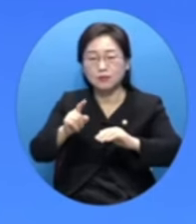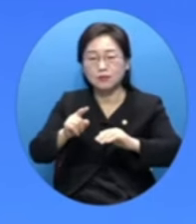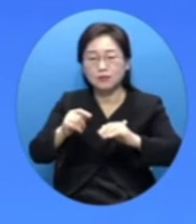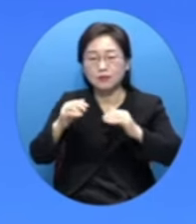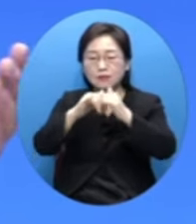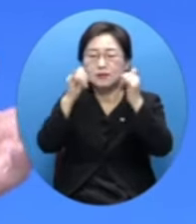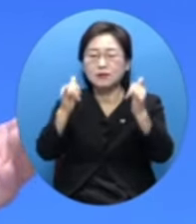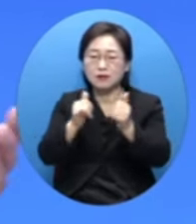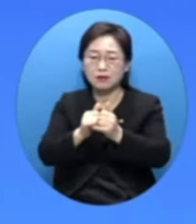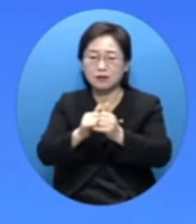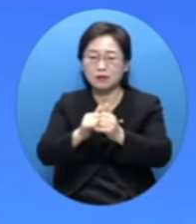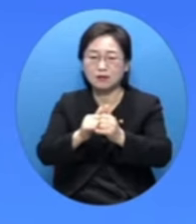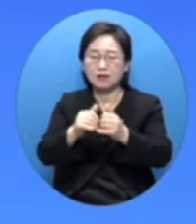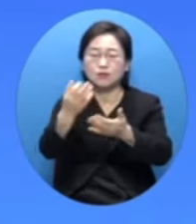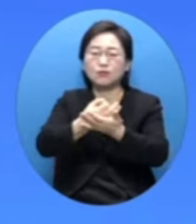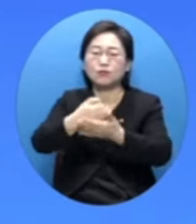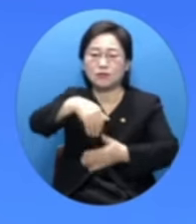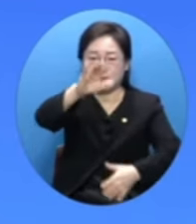그 누구도 받아주는 사람이 없으니까